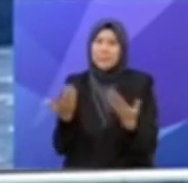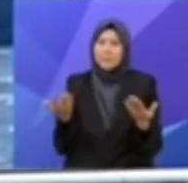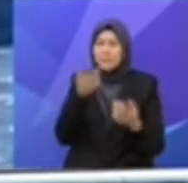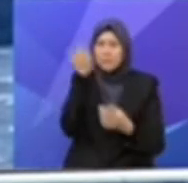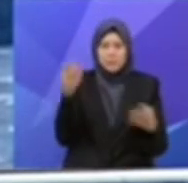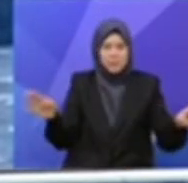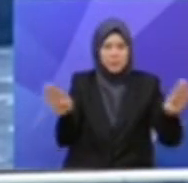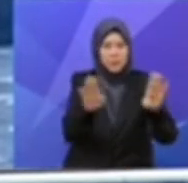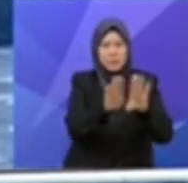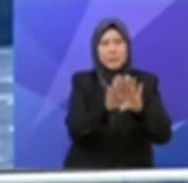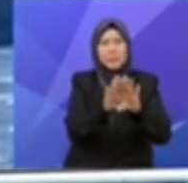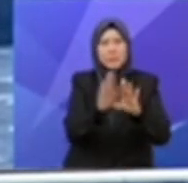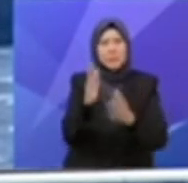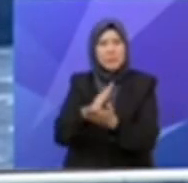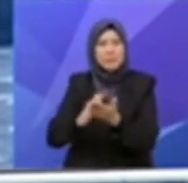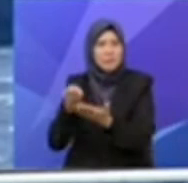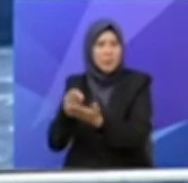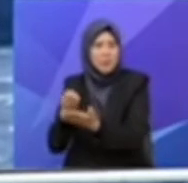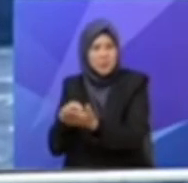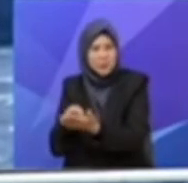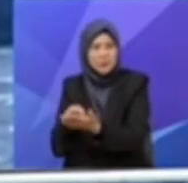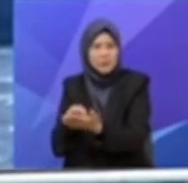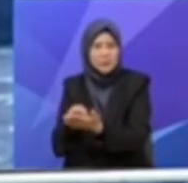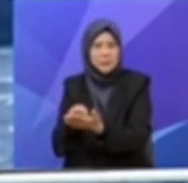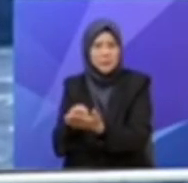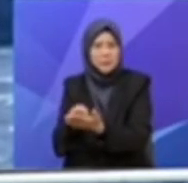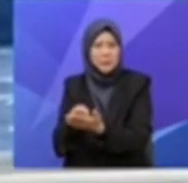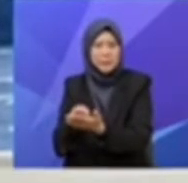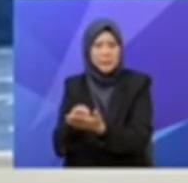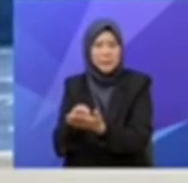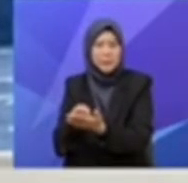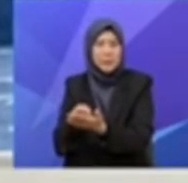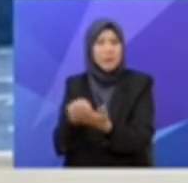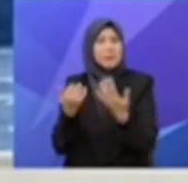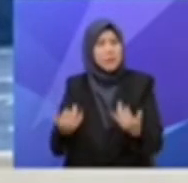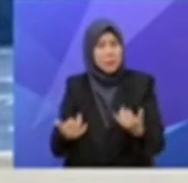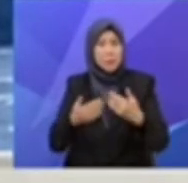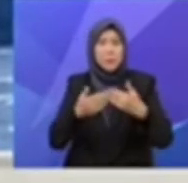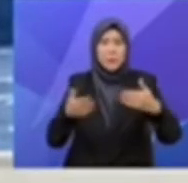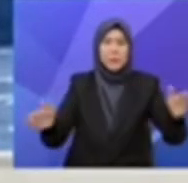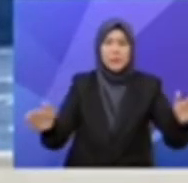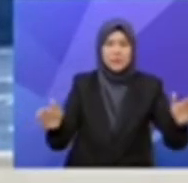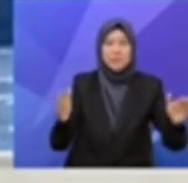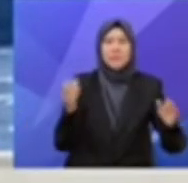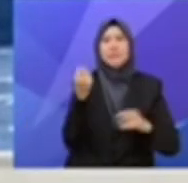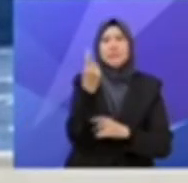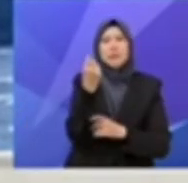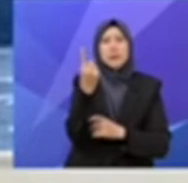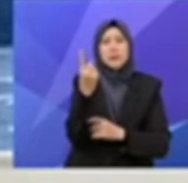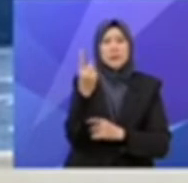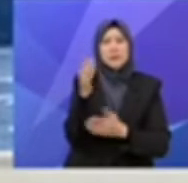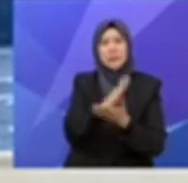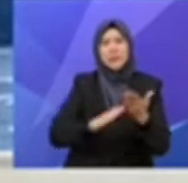penutupan sektor-sektor ekonomi tersebut pembukaan semula 11 sektor ekonomi